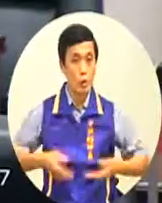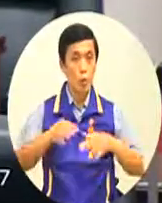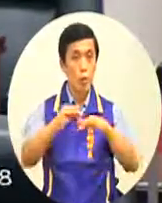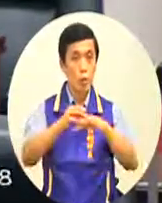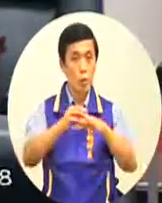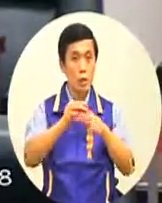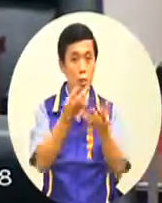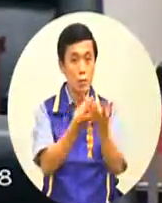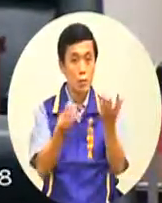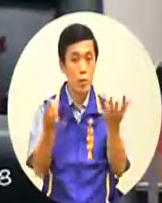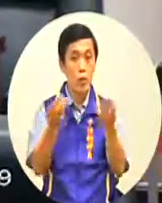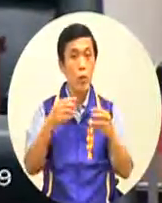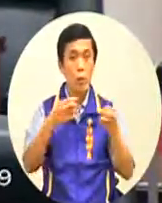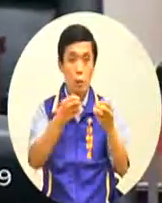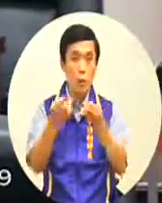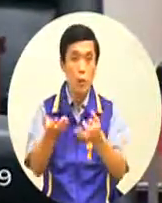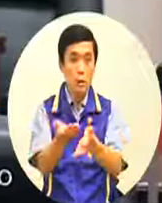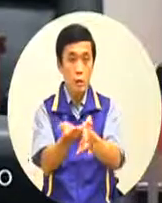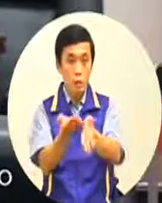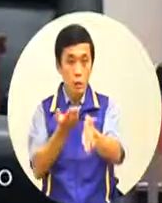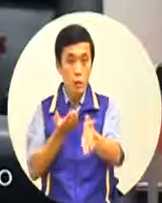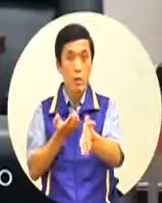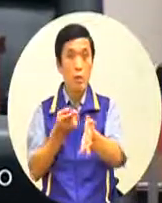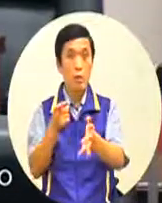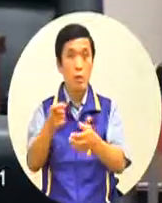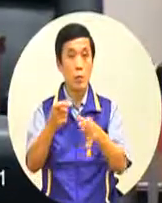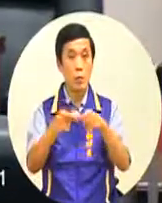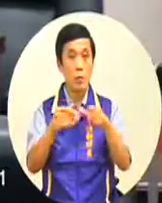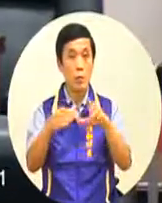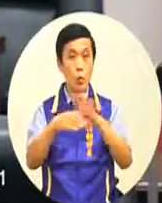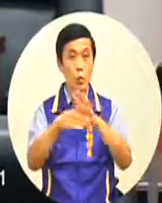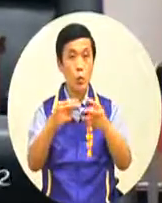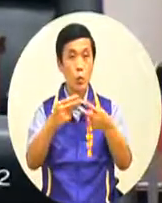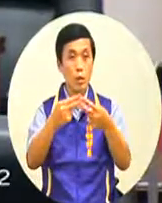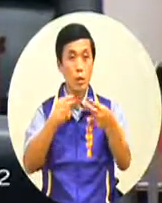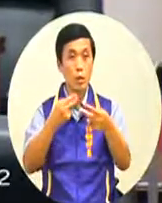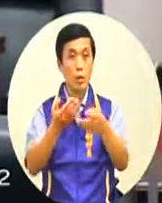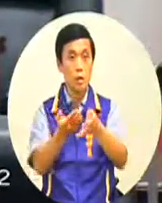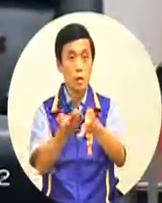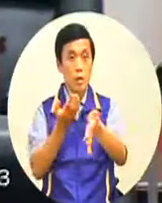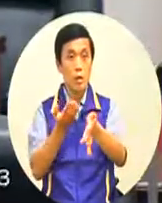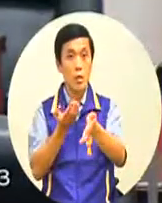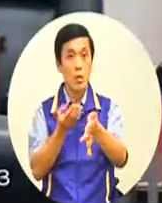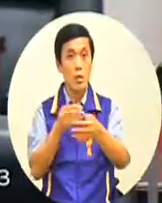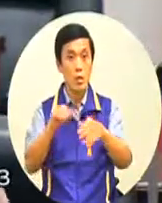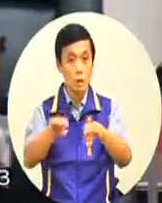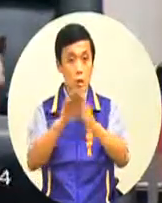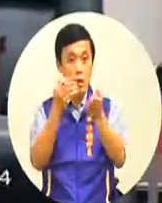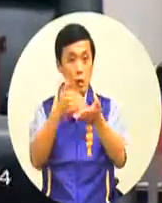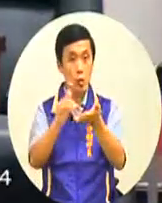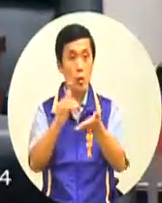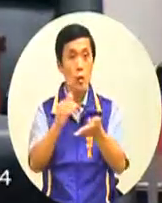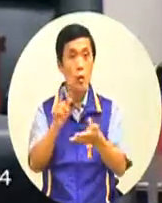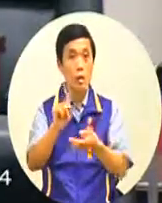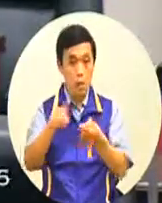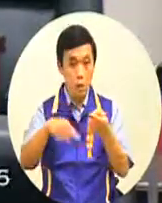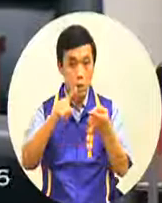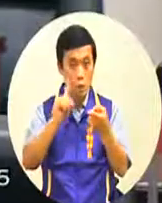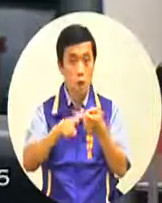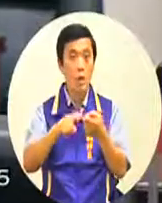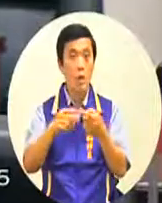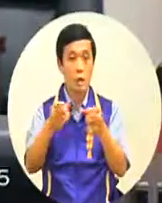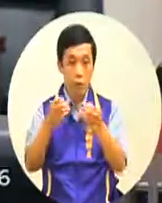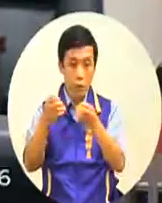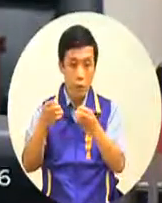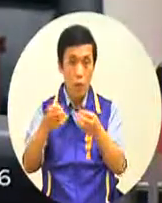咱还袂协调进程，你为文寄来的时阵，就开始讲，你就爱开始算啊，你唔得爱协调了，经过